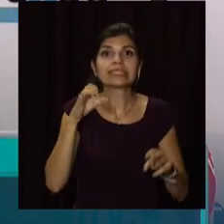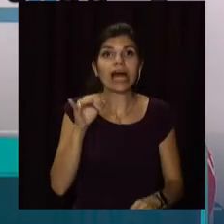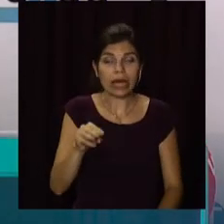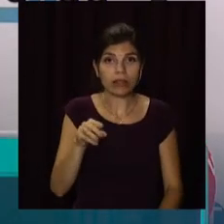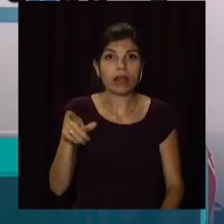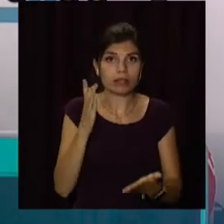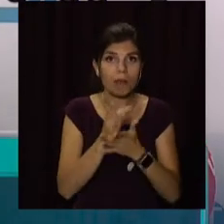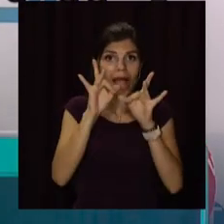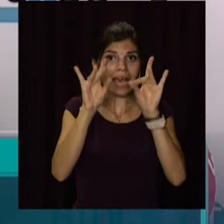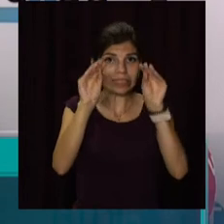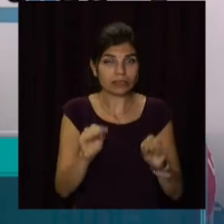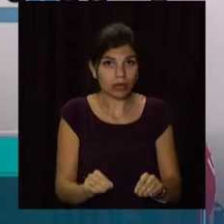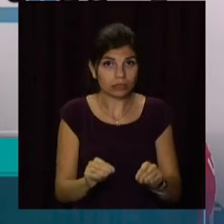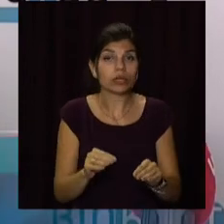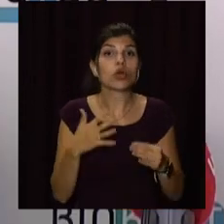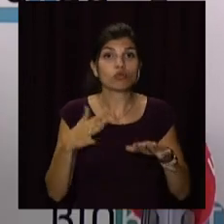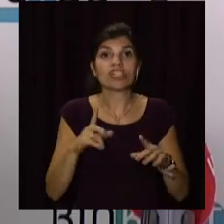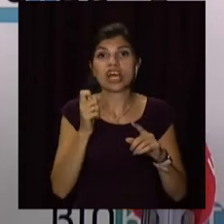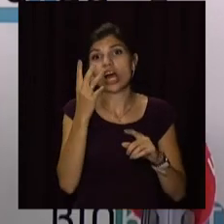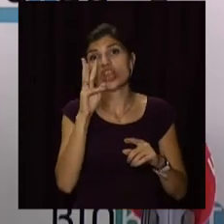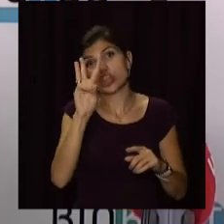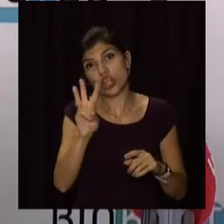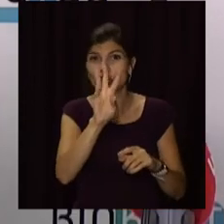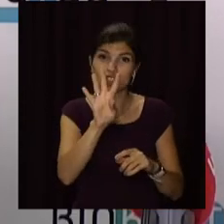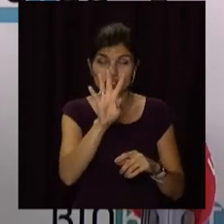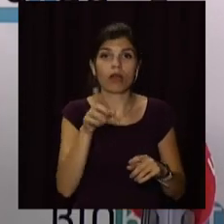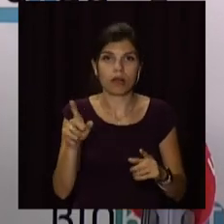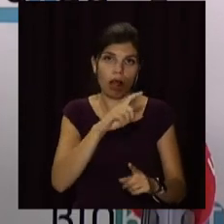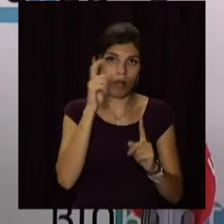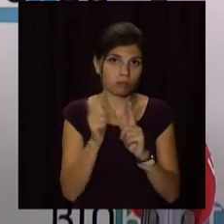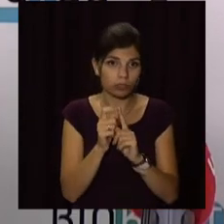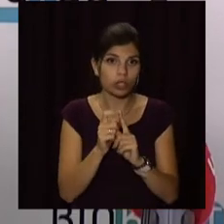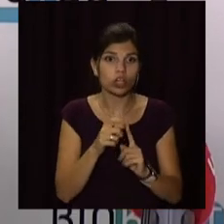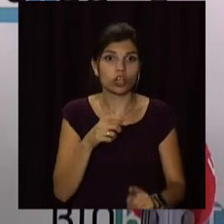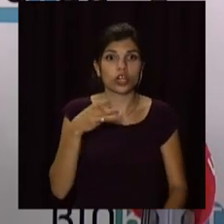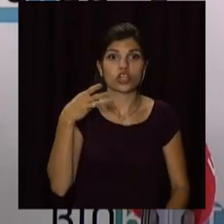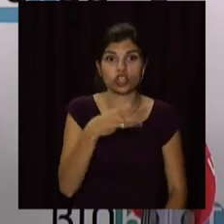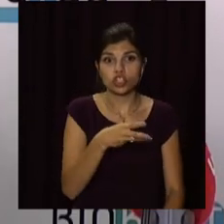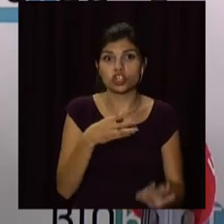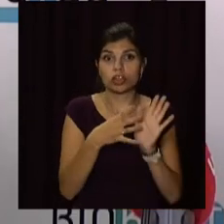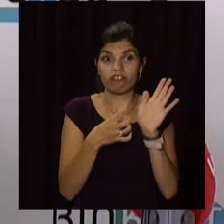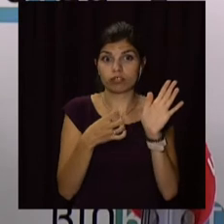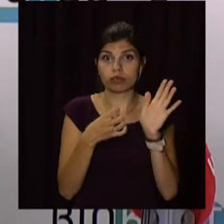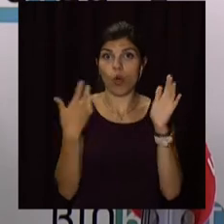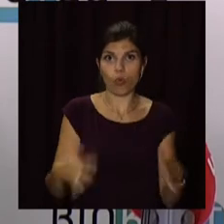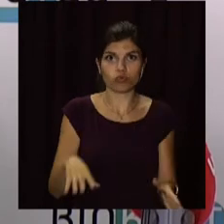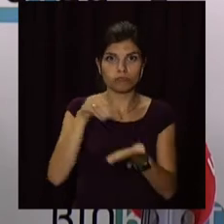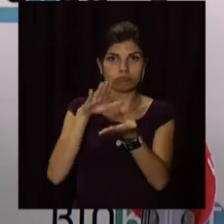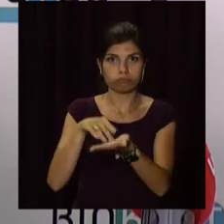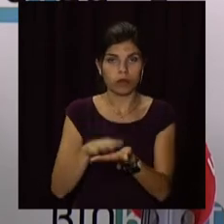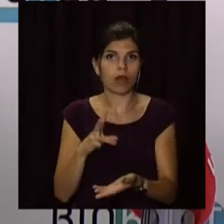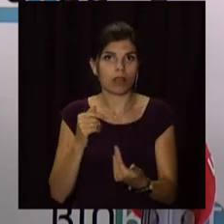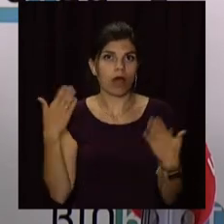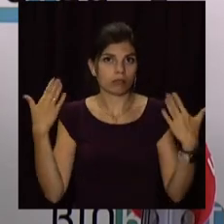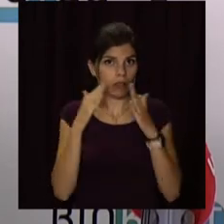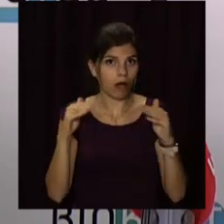відкривається реєстрація, і вже за 3-4 години вона завершується, 3900 дітей вже зареєстровані на